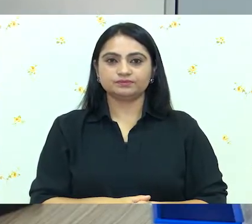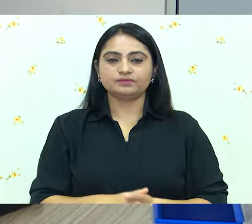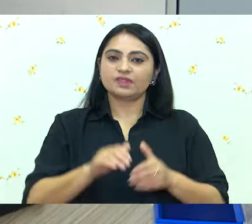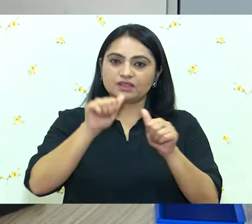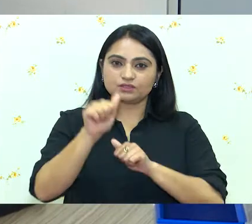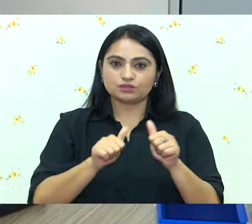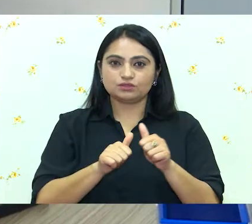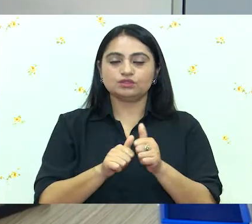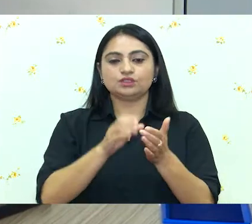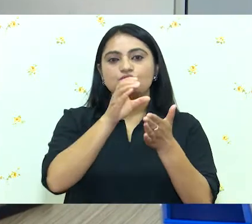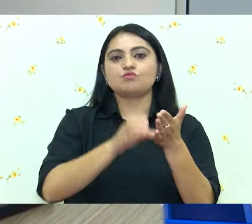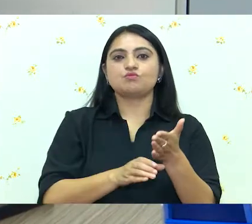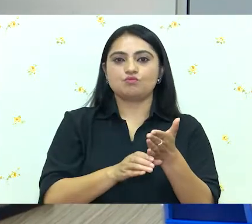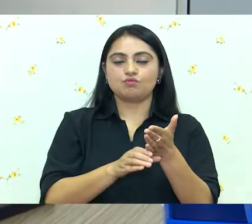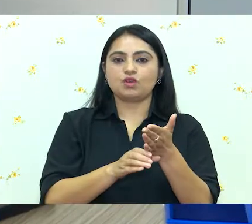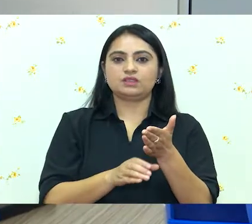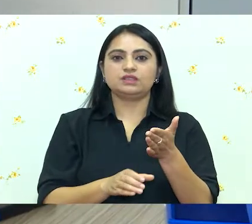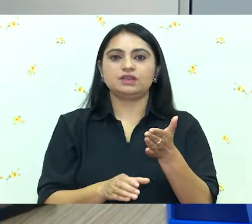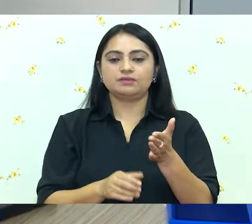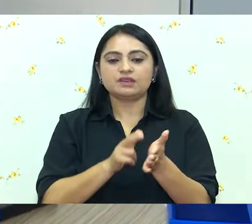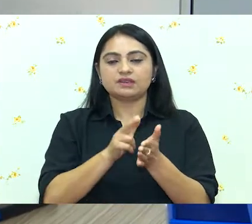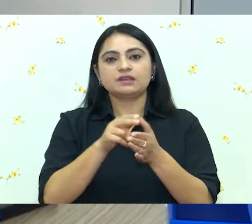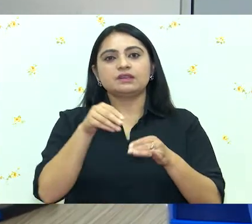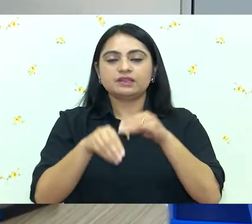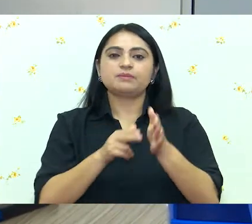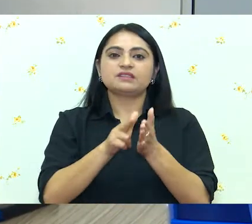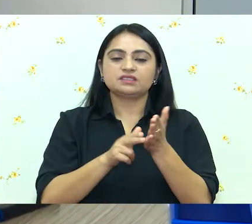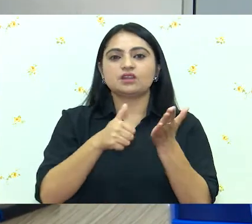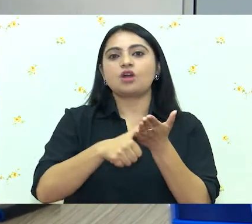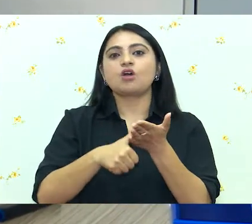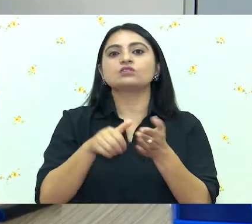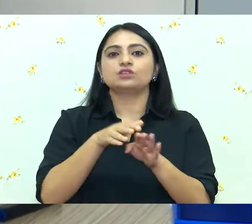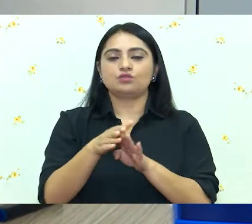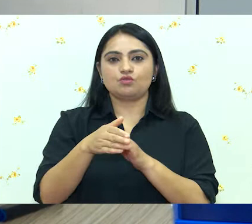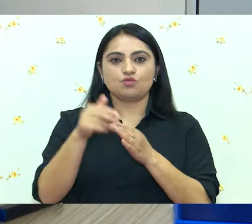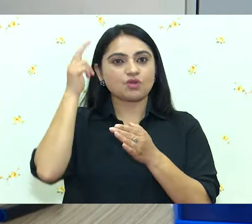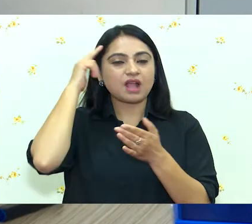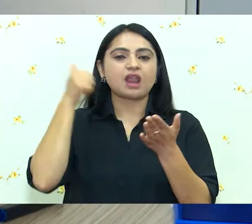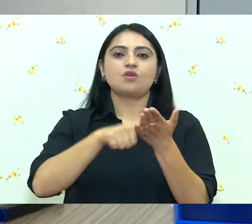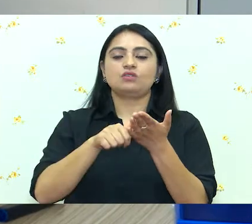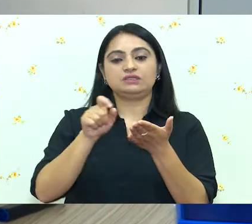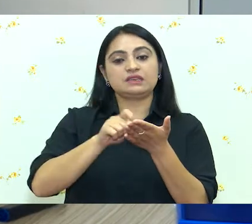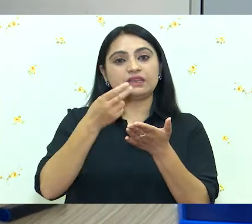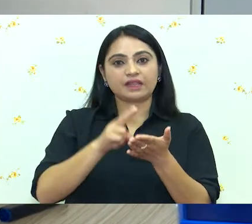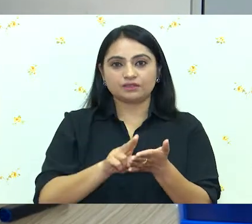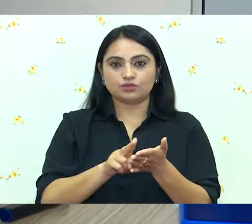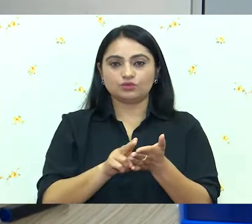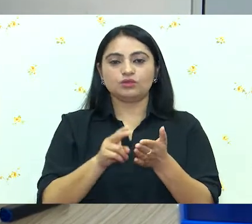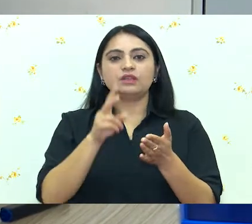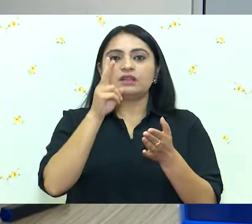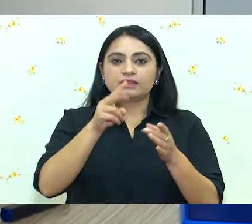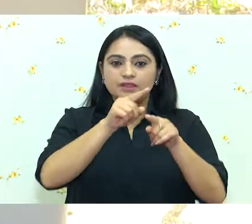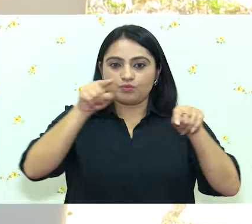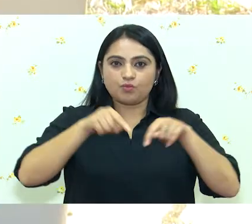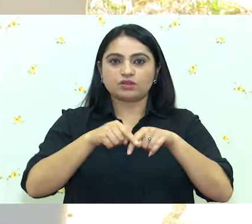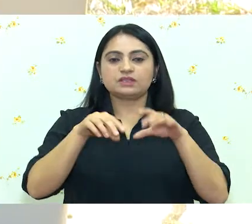जसरी मतपत्रमा चाहिँ निर्वाचन चिन्ह र अक्षरहरू कालो अक्षरले लेखिएको थियो, मतपेटिकाको बाहिर